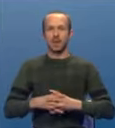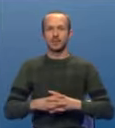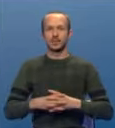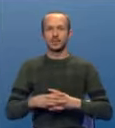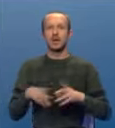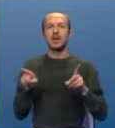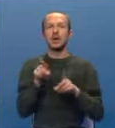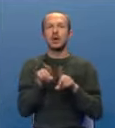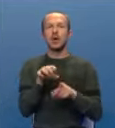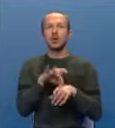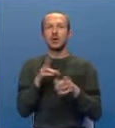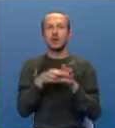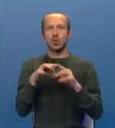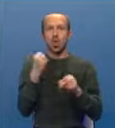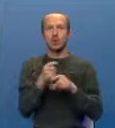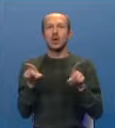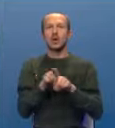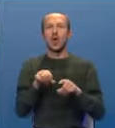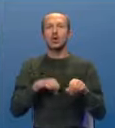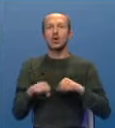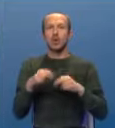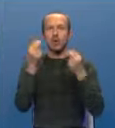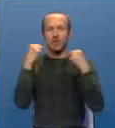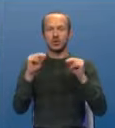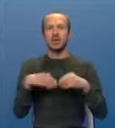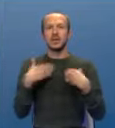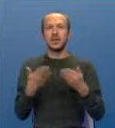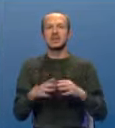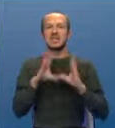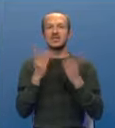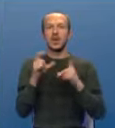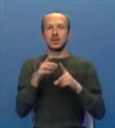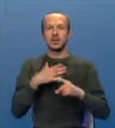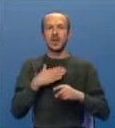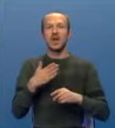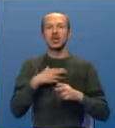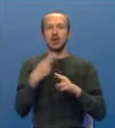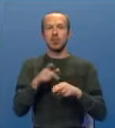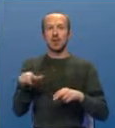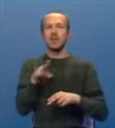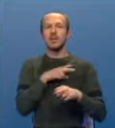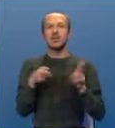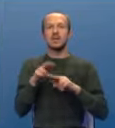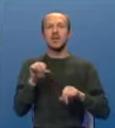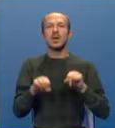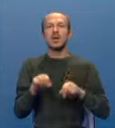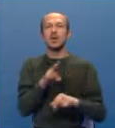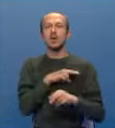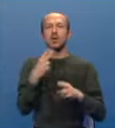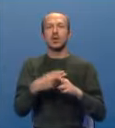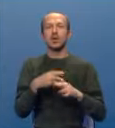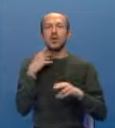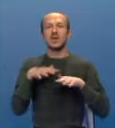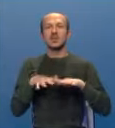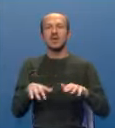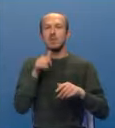kao neurolog i kao direktor obećavam da ćemo dati sve od sebe, da naši oboljeli imaju tretman kako imaju oboljeli u mnogo